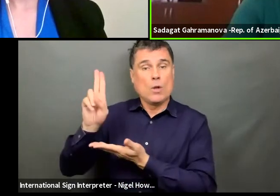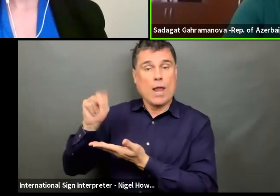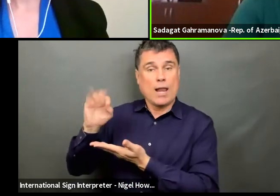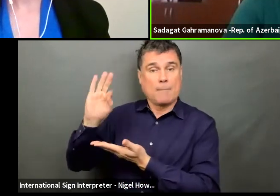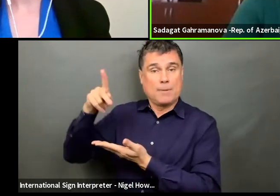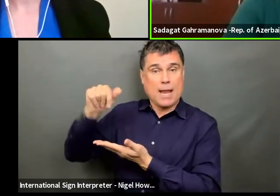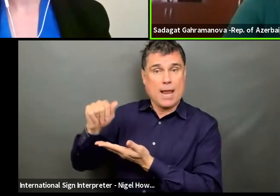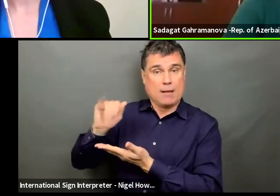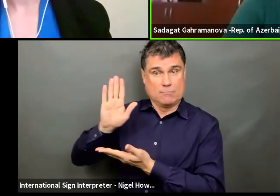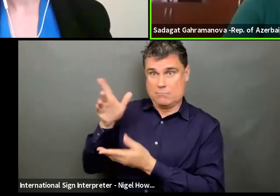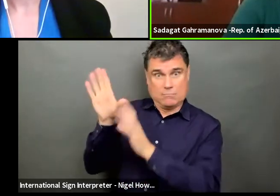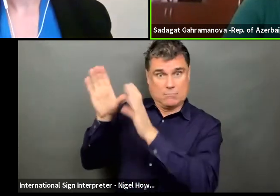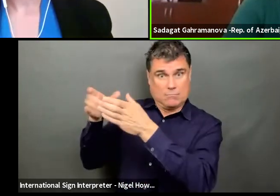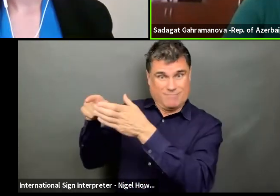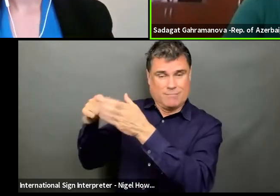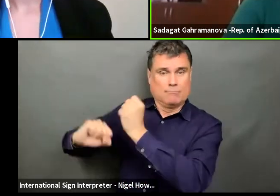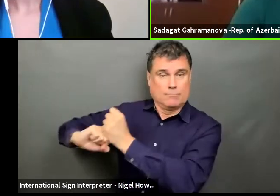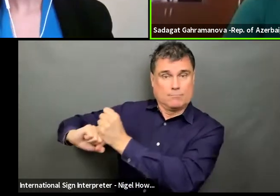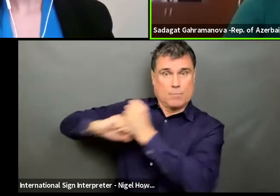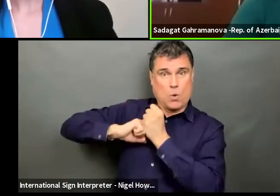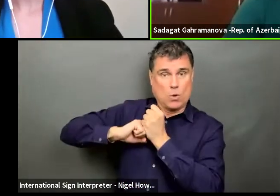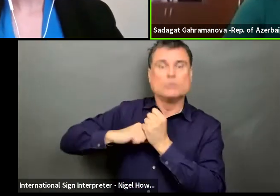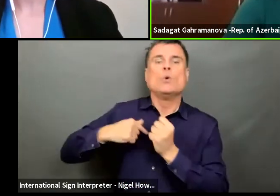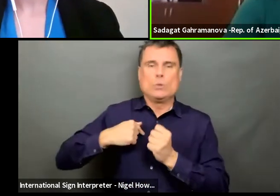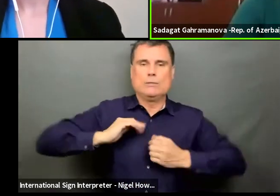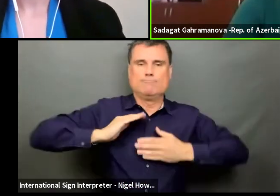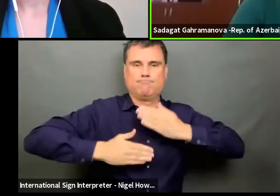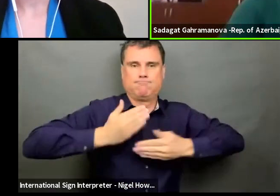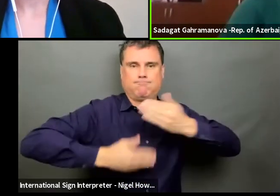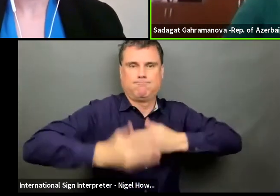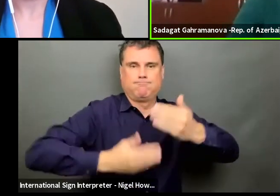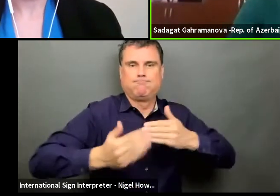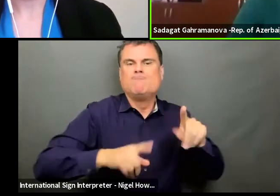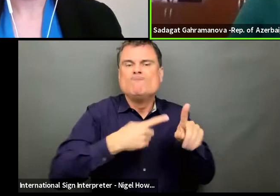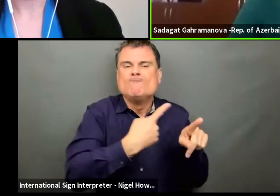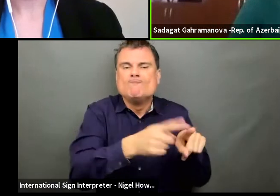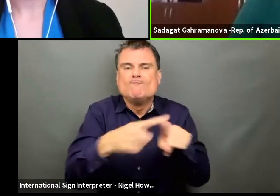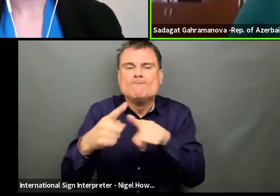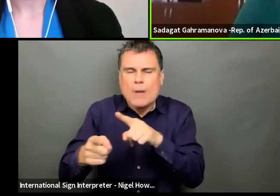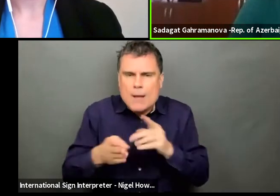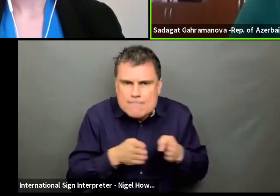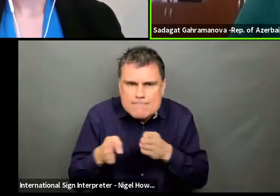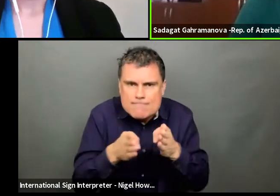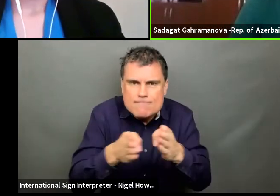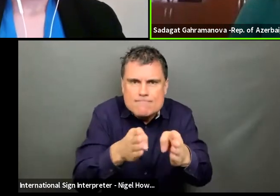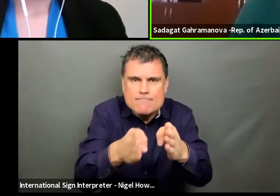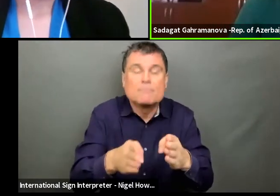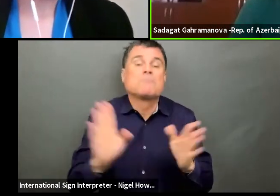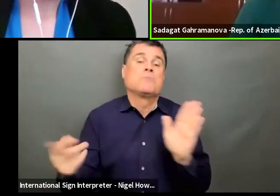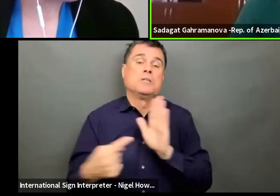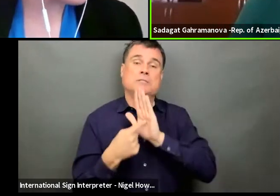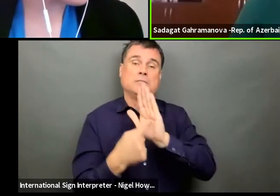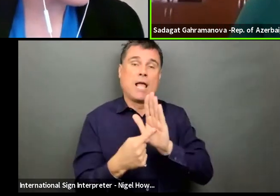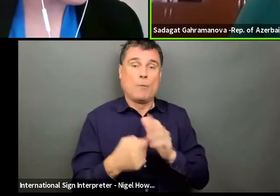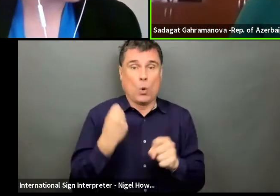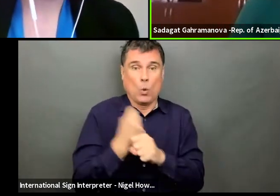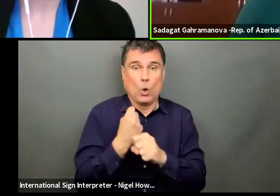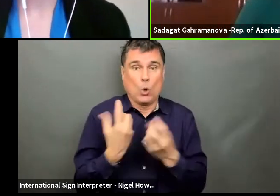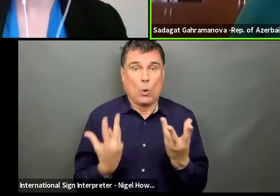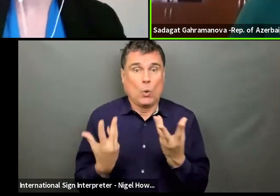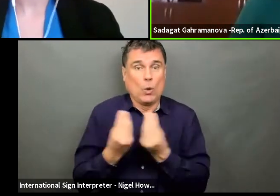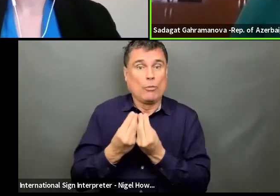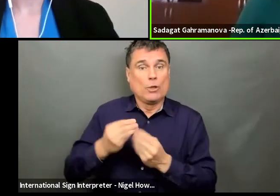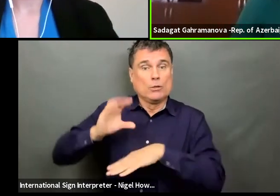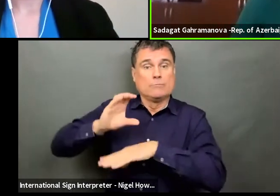общин и среди массовой информации. Был проведен фестиваль «Отцы и дочери», где